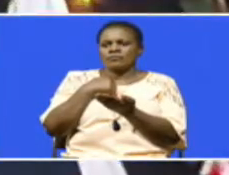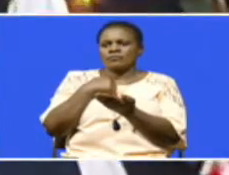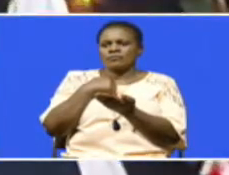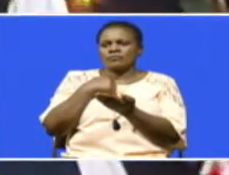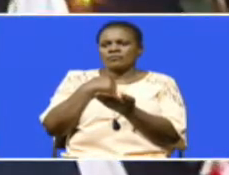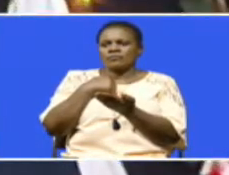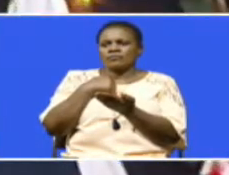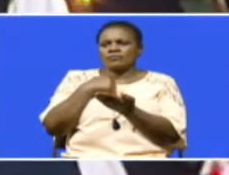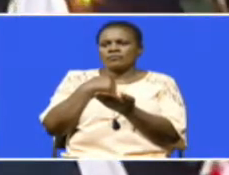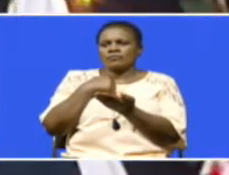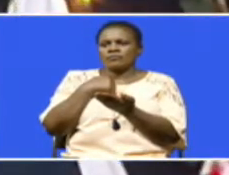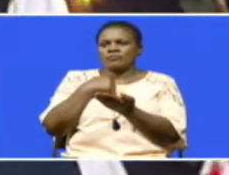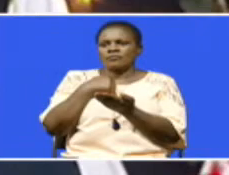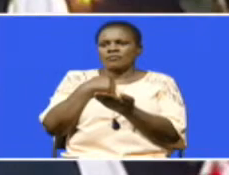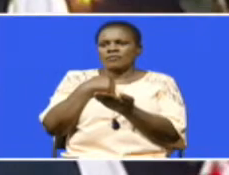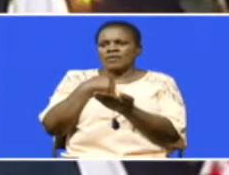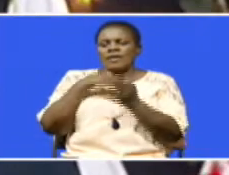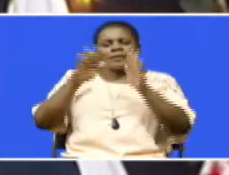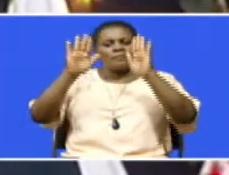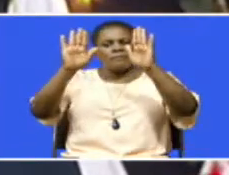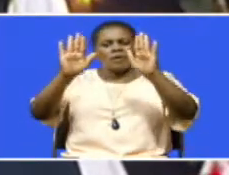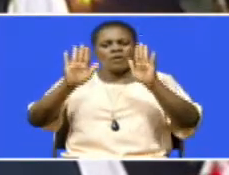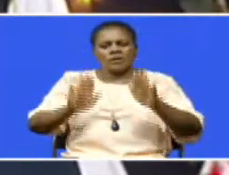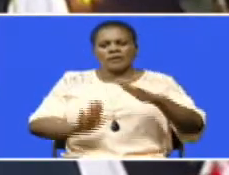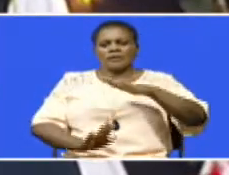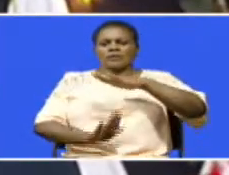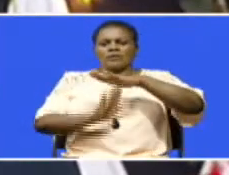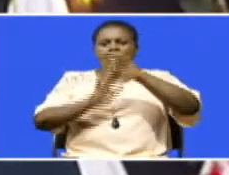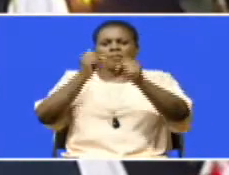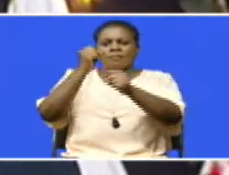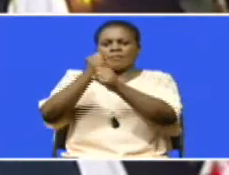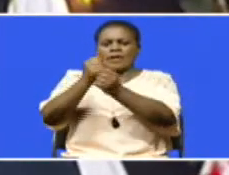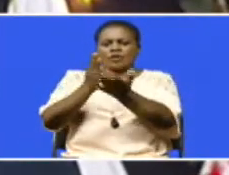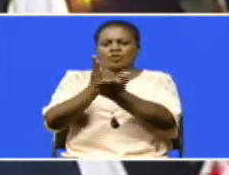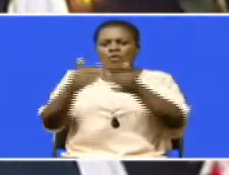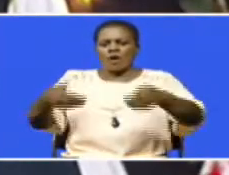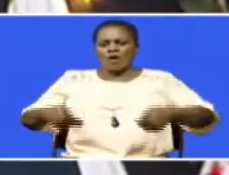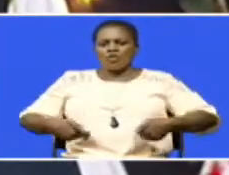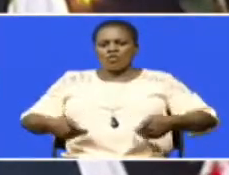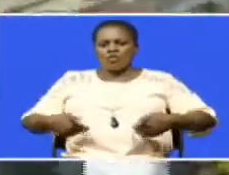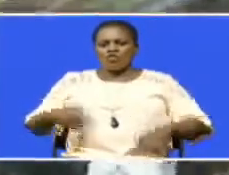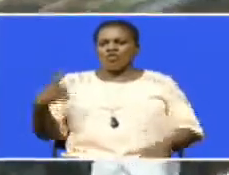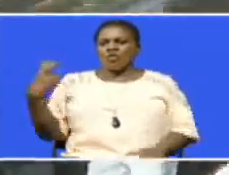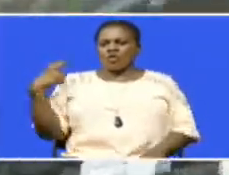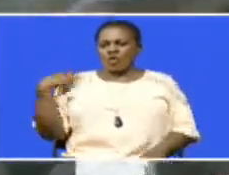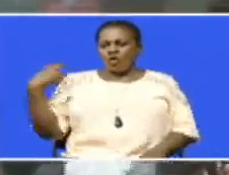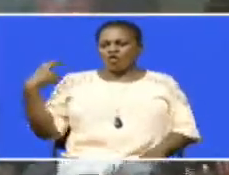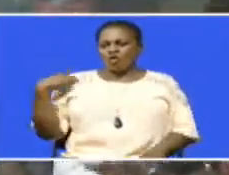Ultimately, completely imperative that we ensure that our youth are consulted regularly.